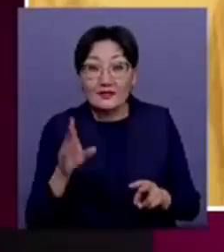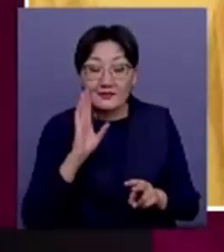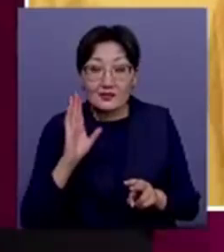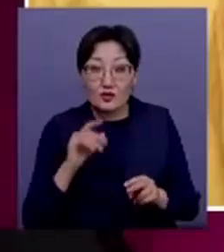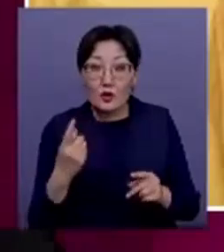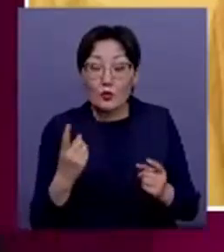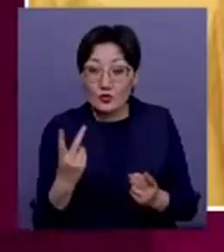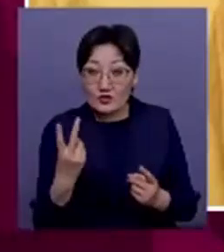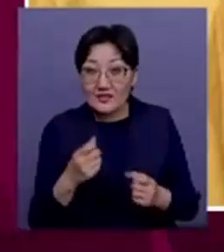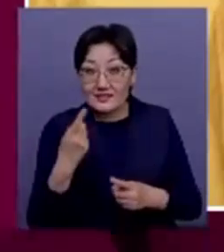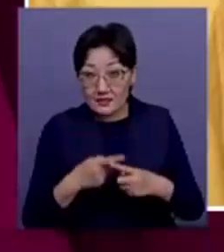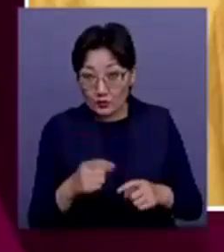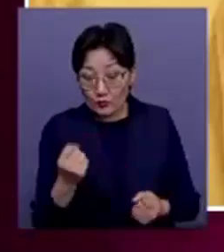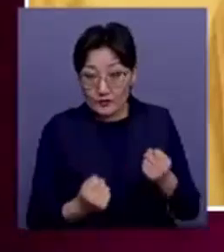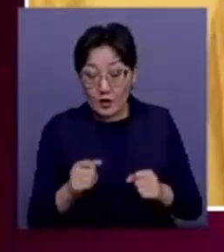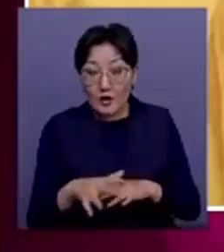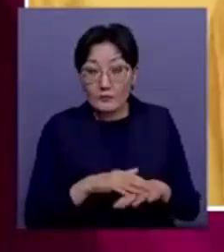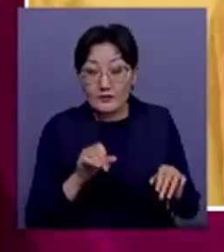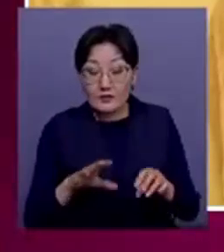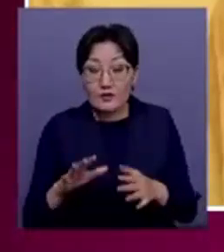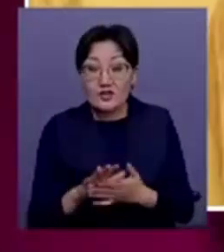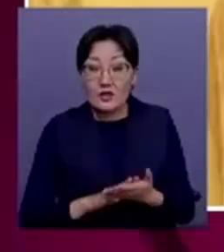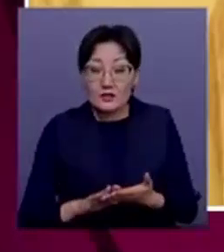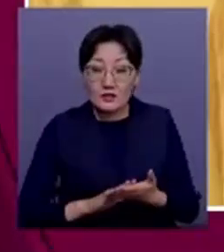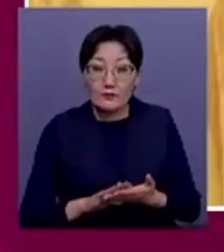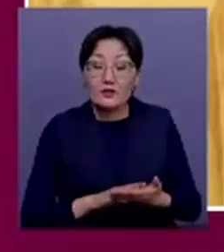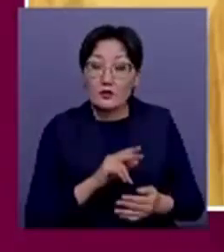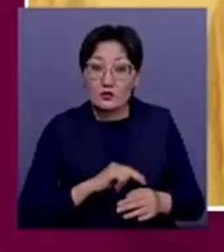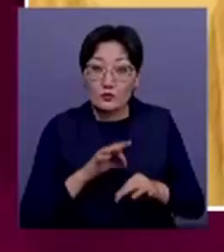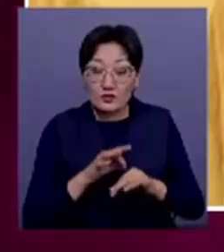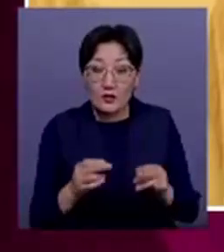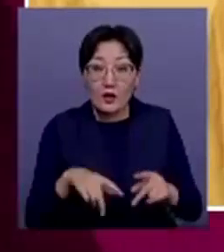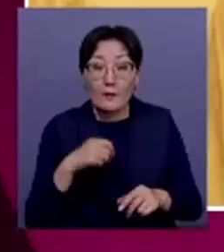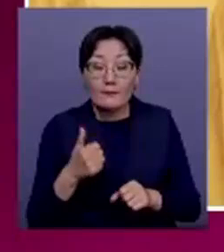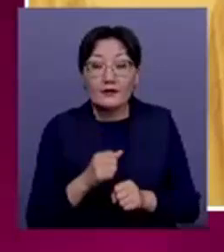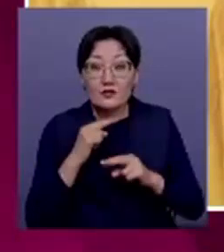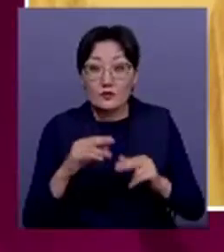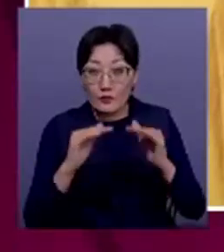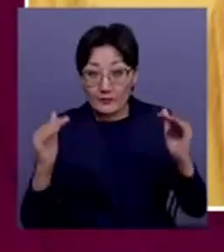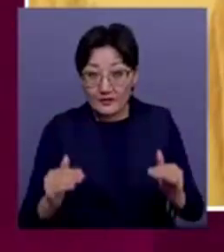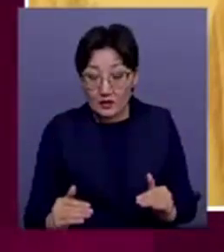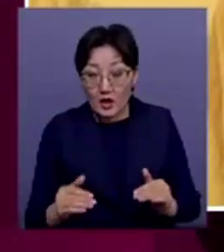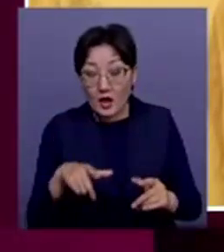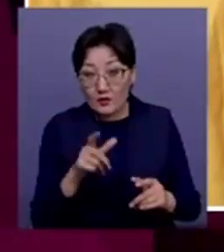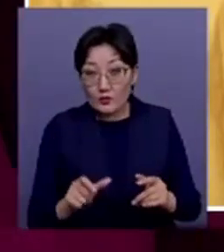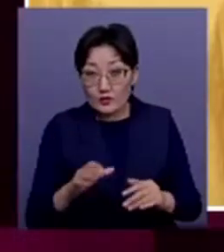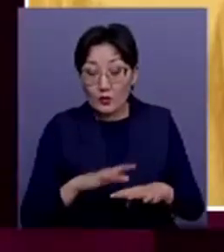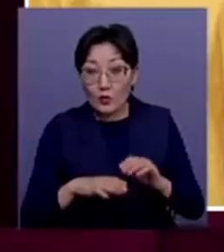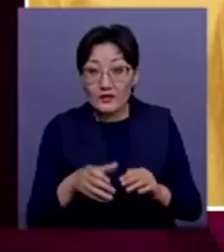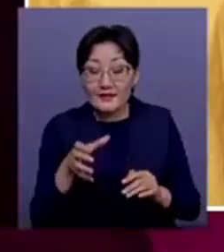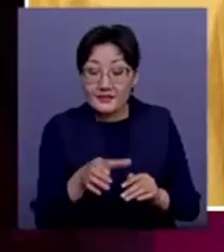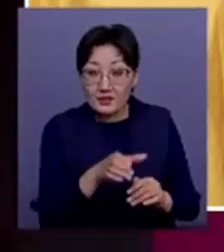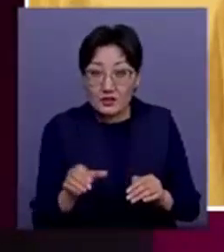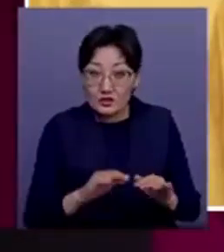техника жұмылдырылды. Олар халық көп жиналатын орындарды жақсылап тазалаулары керек. Басты назар контейнерлердің беткі бөлігі адамдардың қолы тиетін